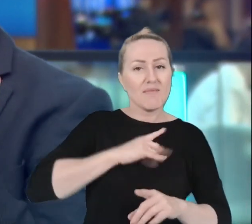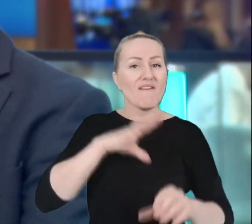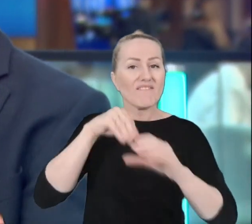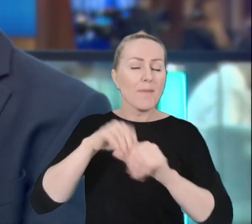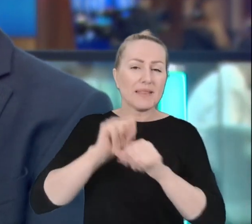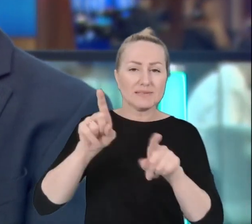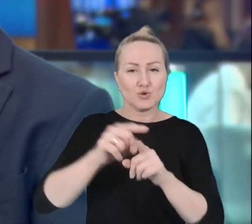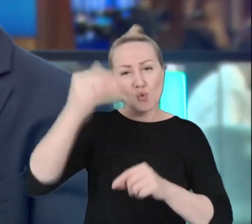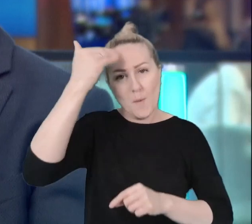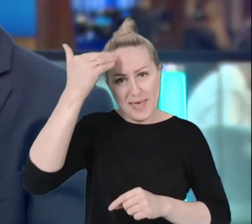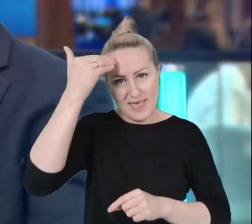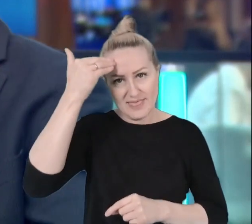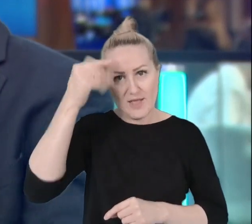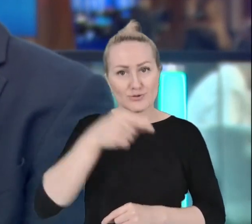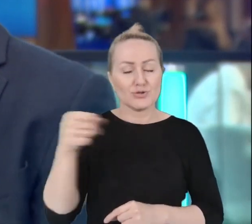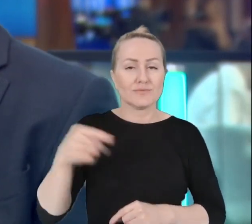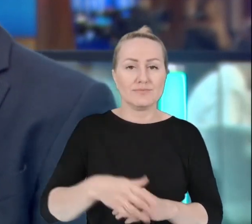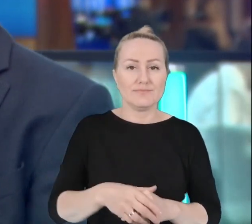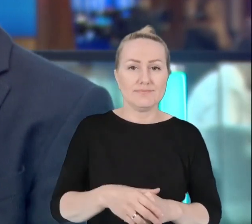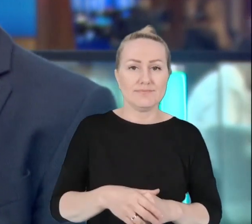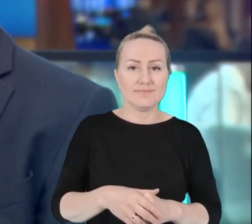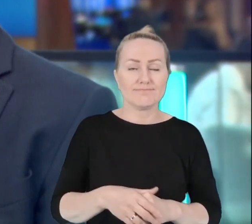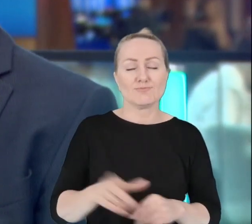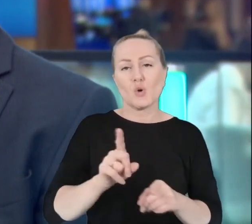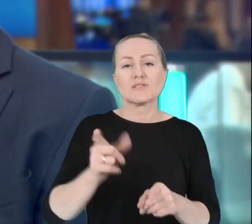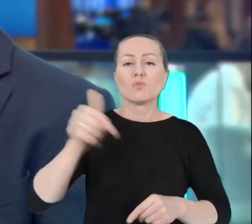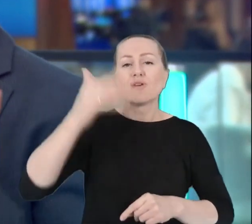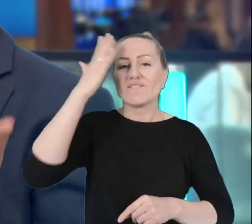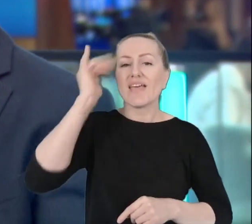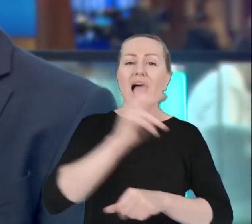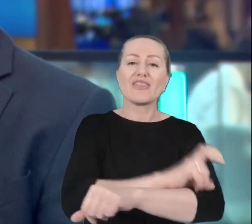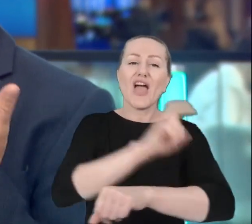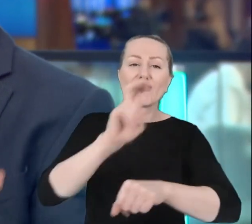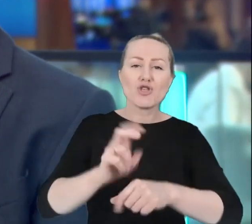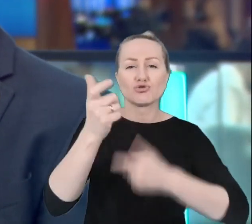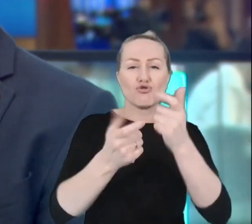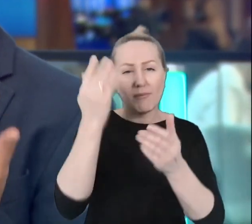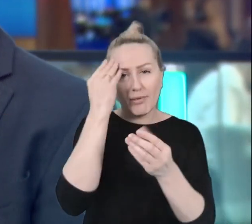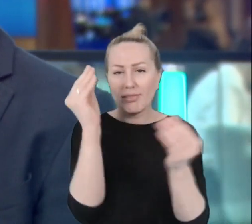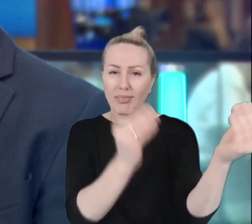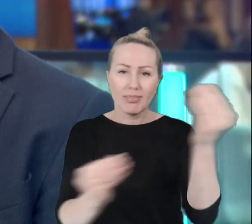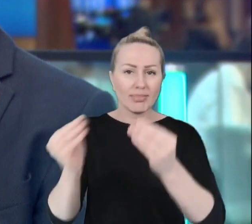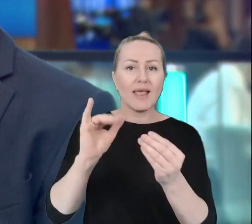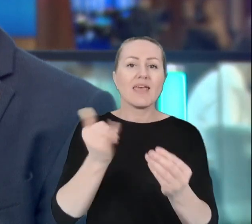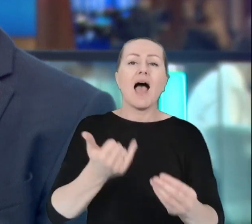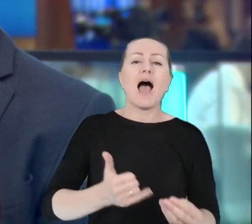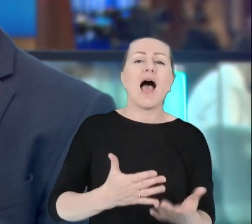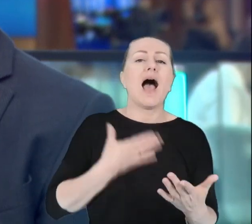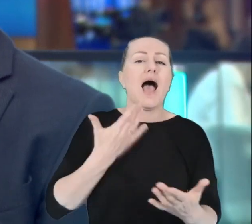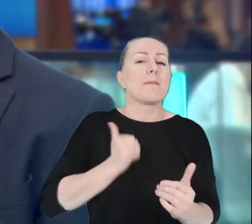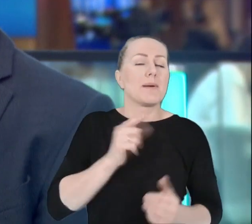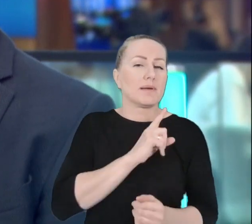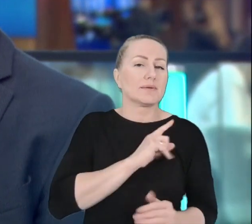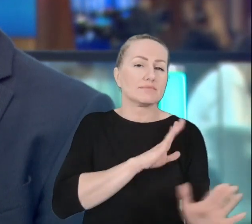takiego jakby technicznego układania sobie różnych rzeczy, żeby się nie przepracować, nie zmęczyć, pamiętać o odpoczynku, ale